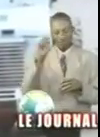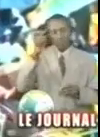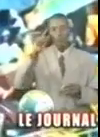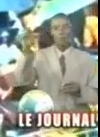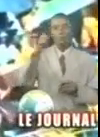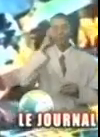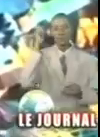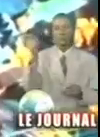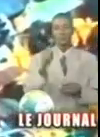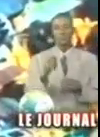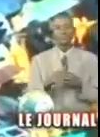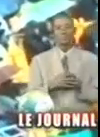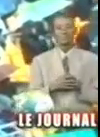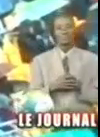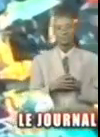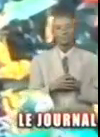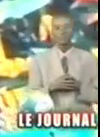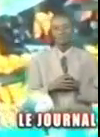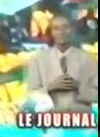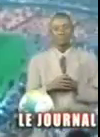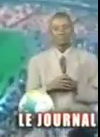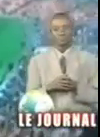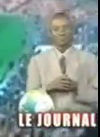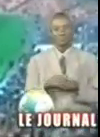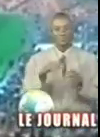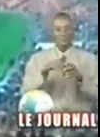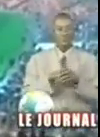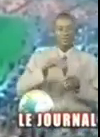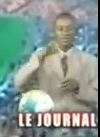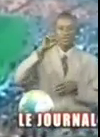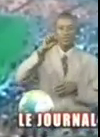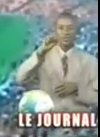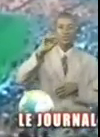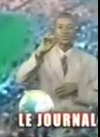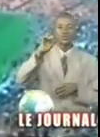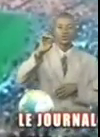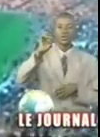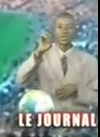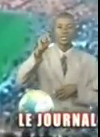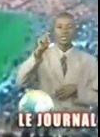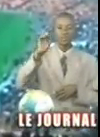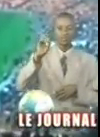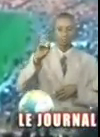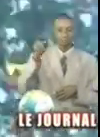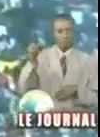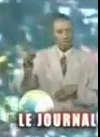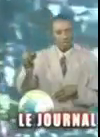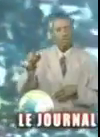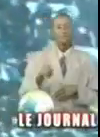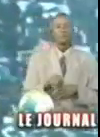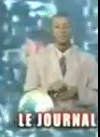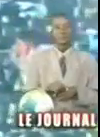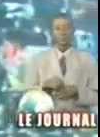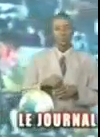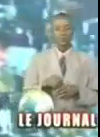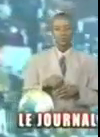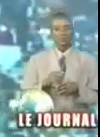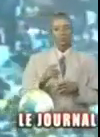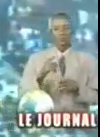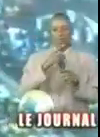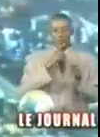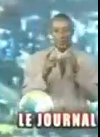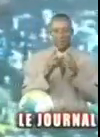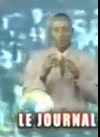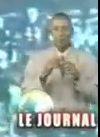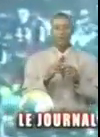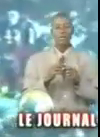pays. C'est à Soweto, lieu symbolique de la lutte contre l'apartheid, que s'est déroulée ce mardi 10 décembre